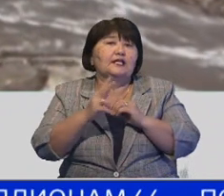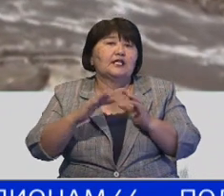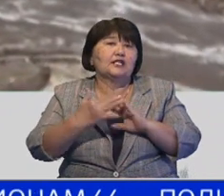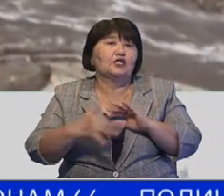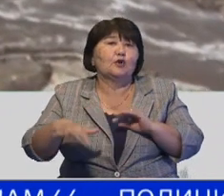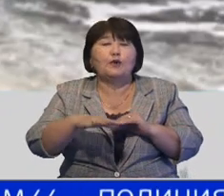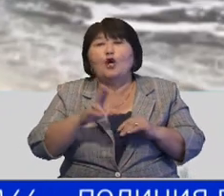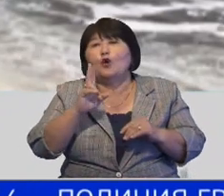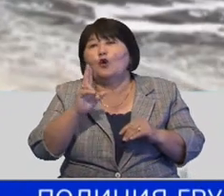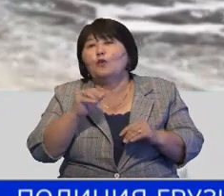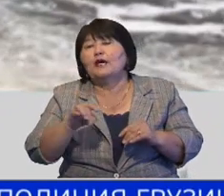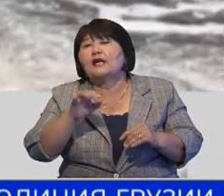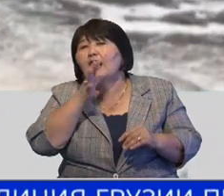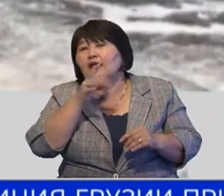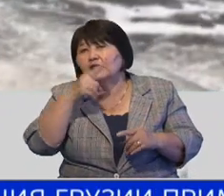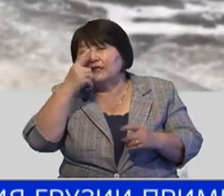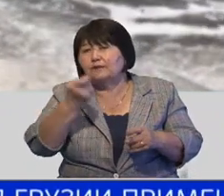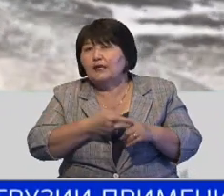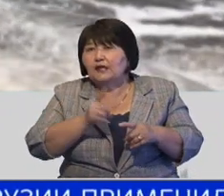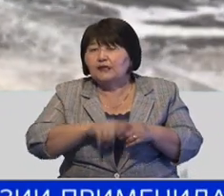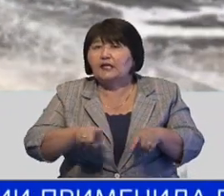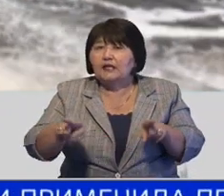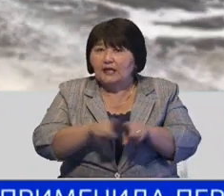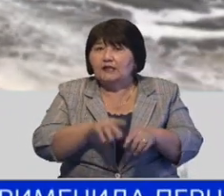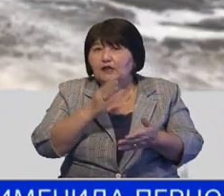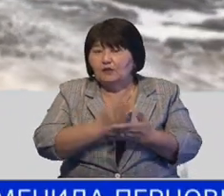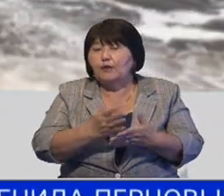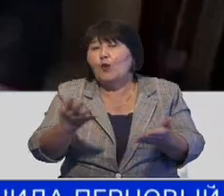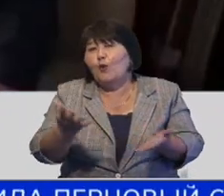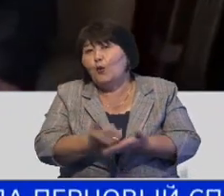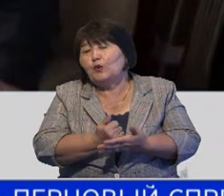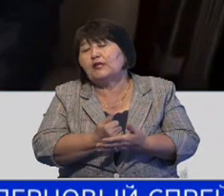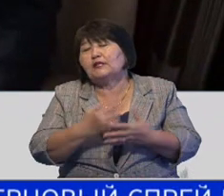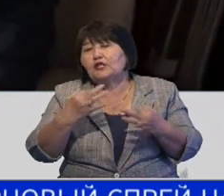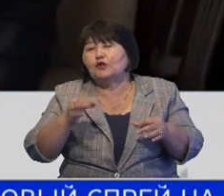пунктов. Кумар Аксакалов доложил, что благодаря мероприятиям по укреплению дамб удалось не